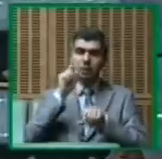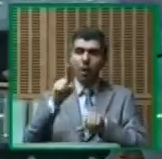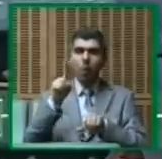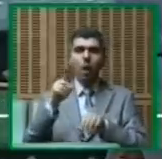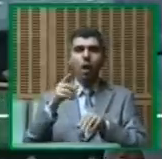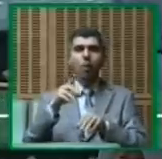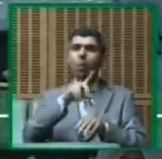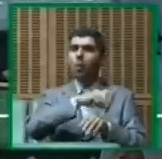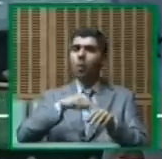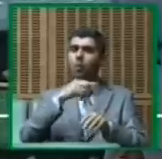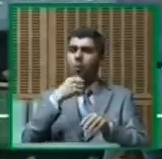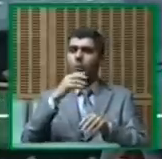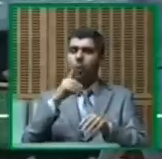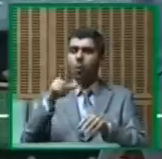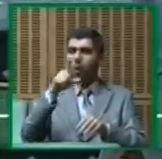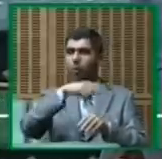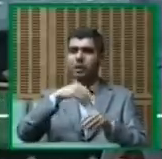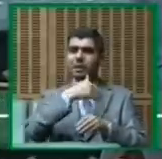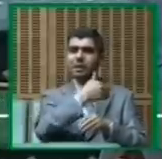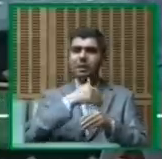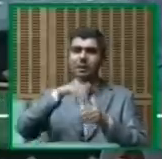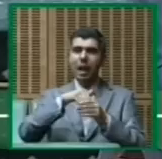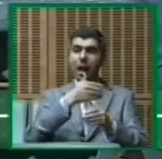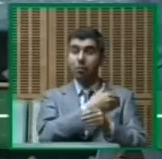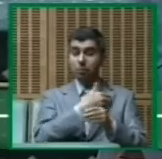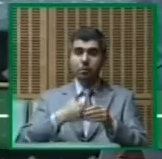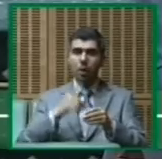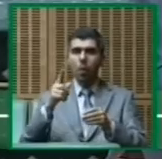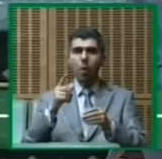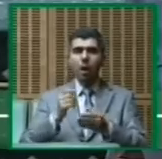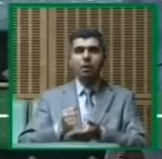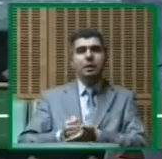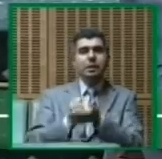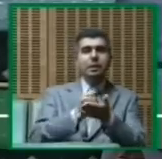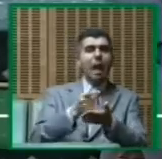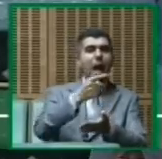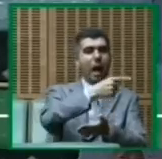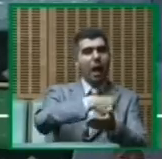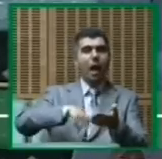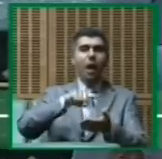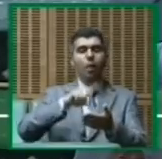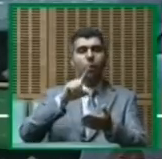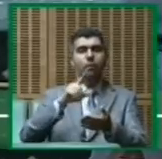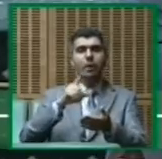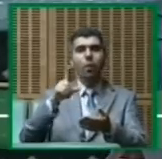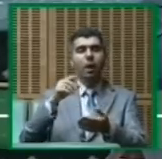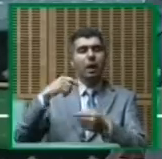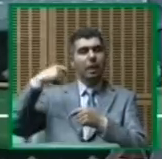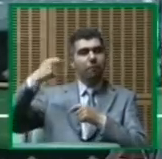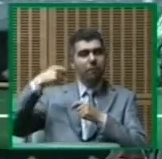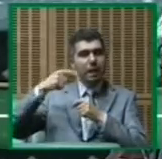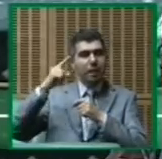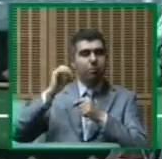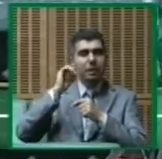الذي يؤكد اهتمام السيدات والسادة المستشارين بالفنان المغربي وأوضاعه الاجتماعية. لا شك أن